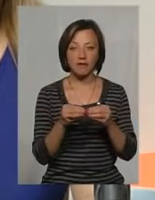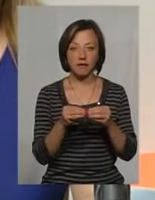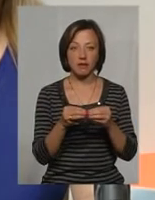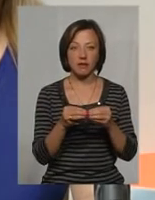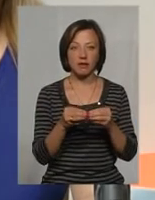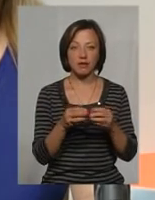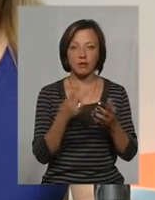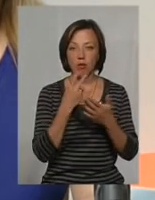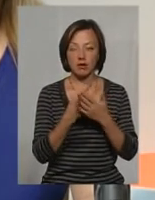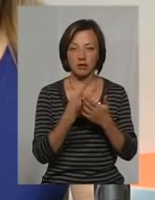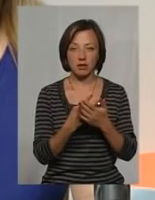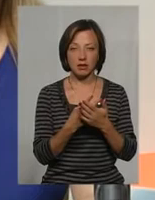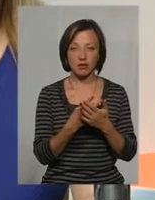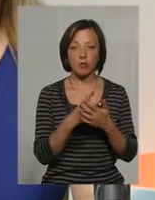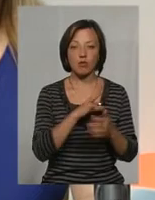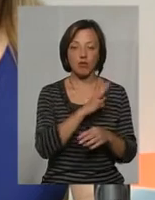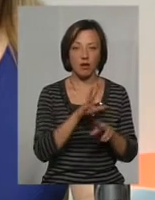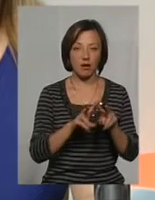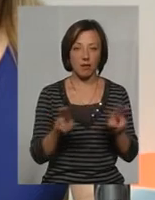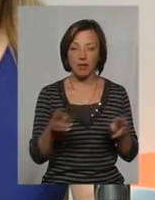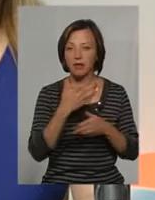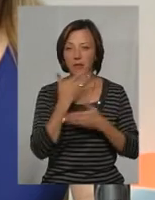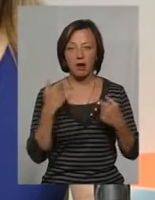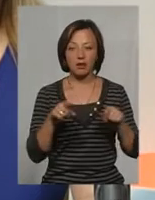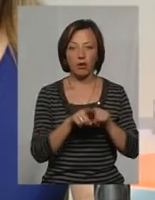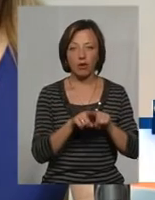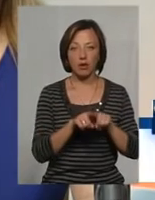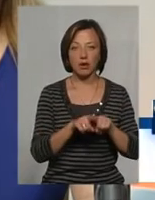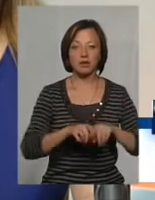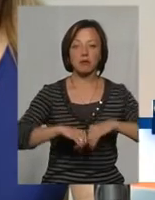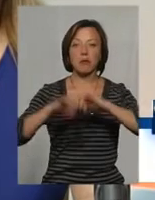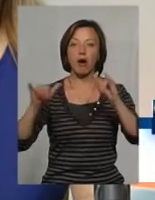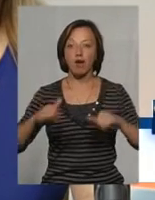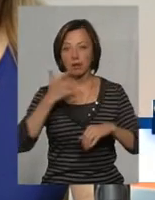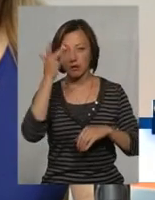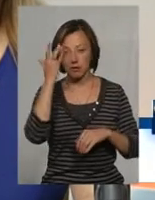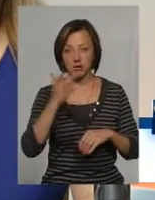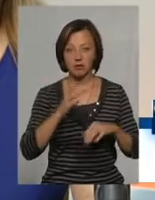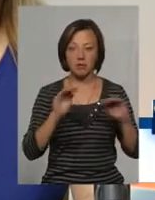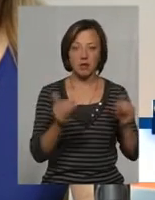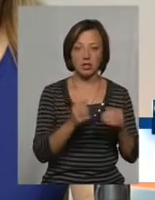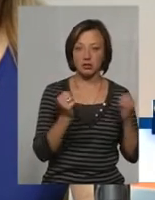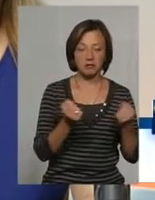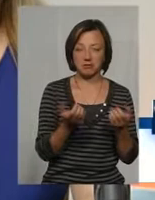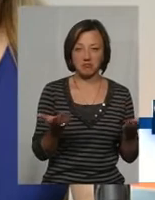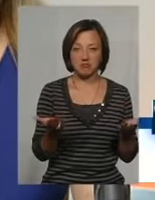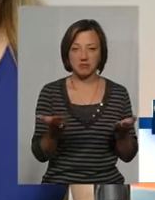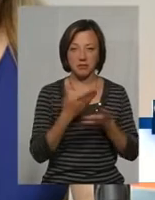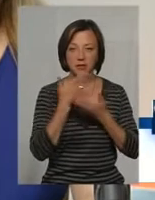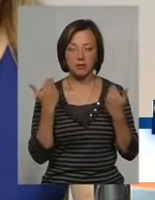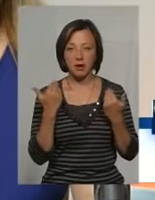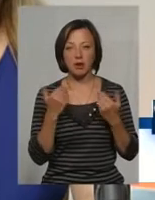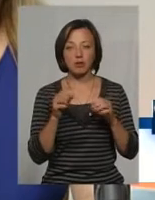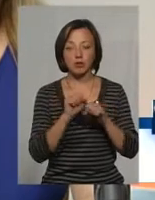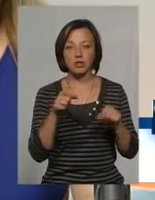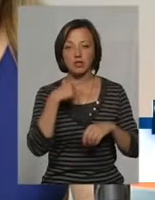пределах тих же самих показників, що і була. Тобто нема таких спалахів, не можна казати за якісь спалахи, не